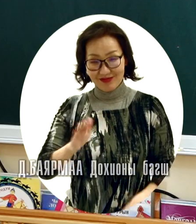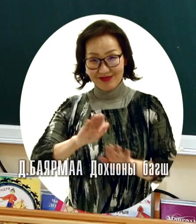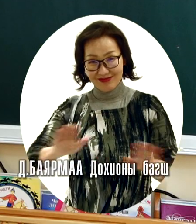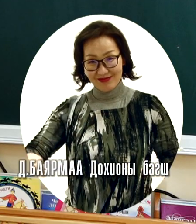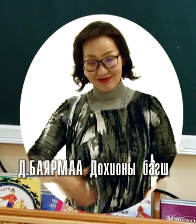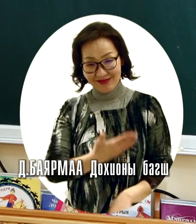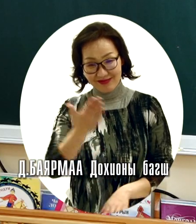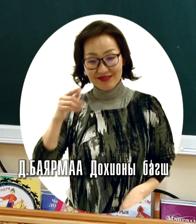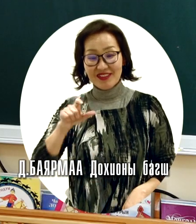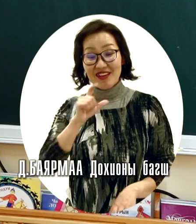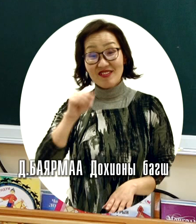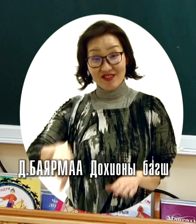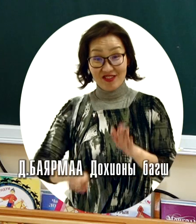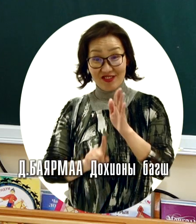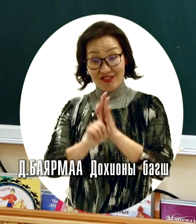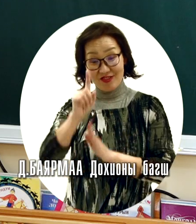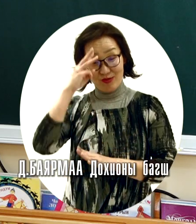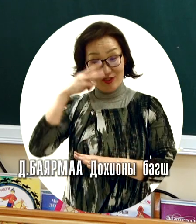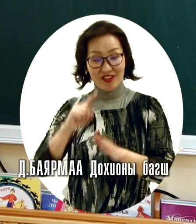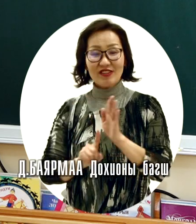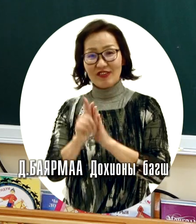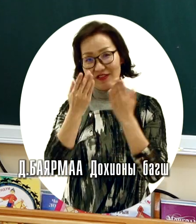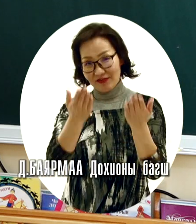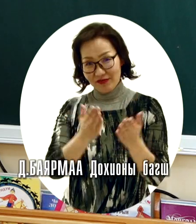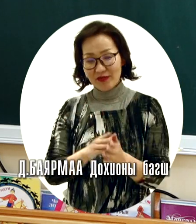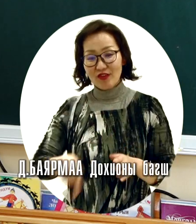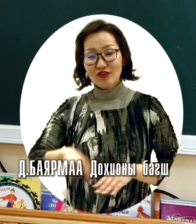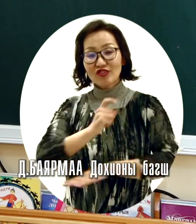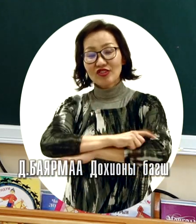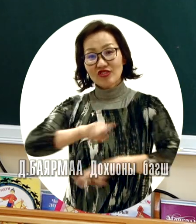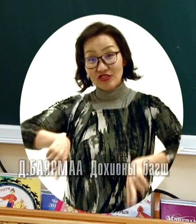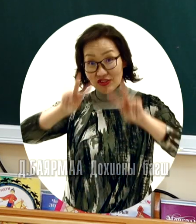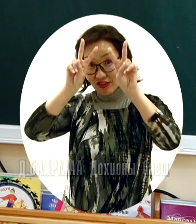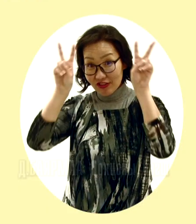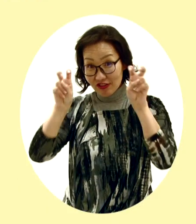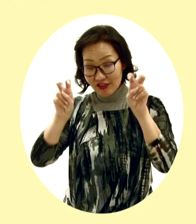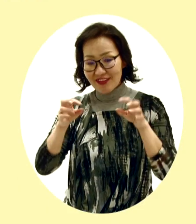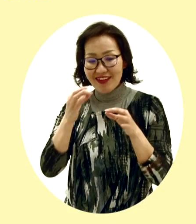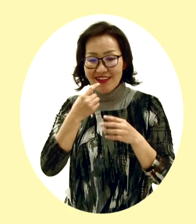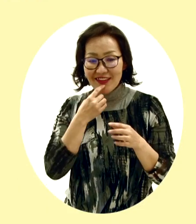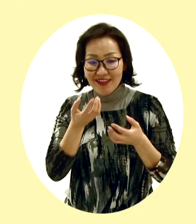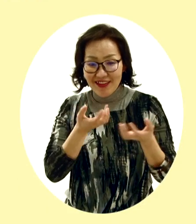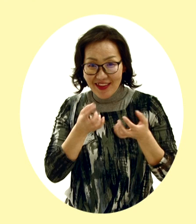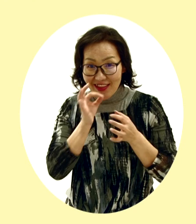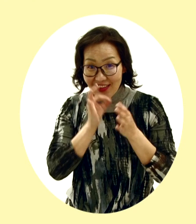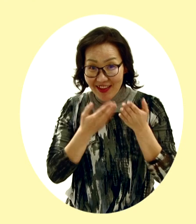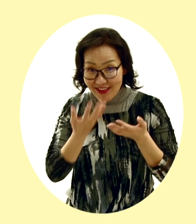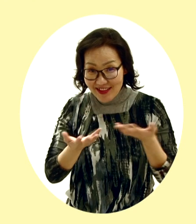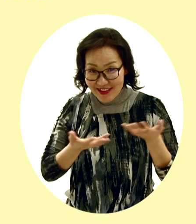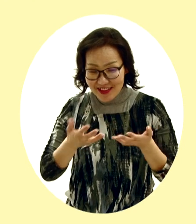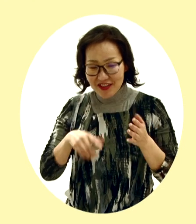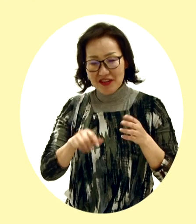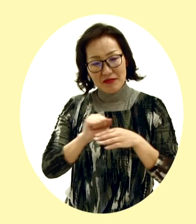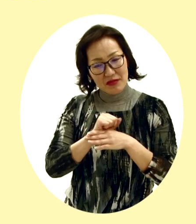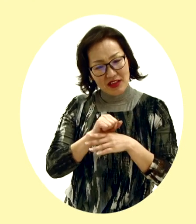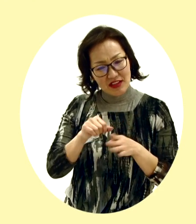Сайн байцгаана уу хүүхдүүд ээ. Ээлжид Монгол хэлний хичээл эхэлж байна. Өнөөдрийн хичээлийн сэдэв маань хэлэлцэх, илтгэх